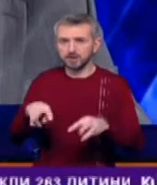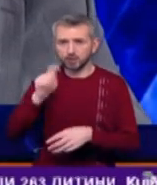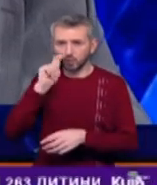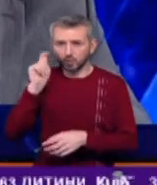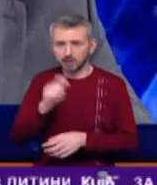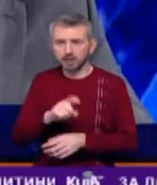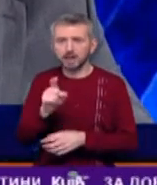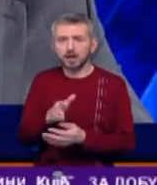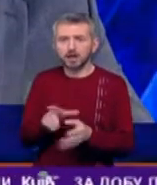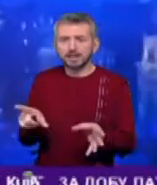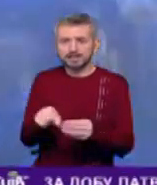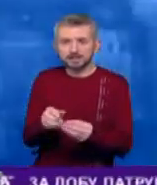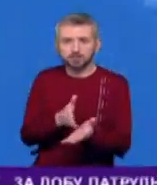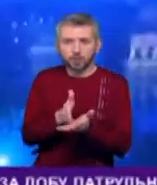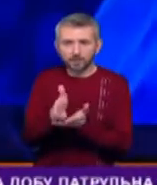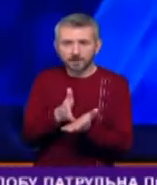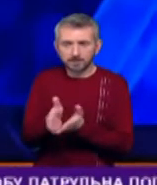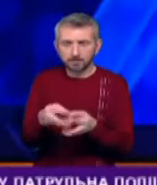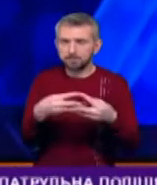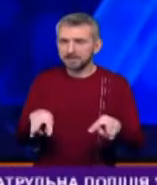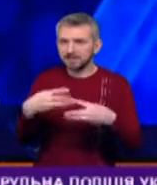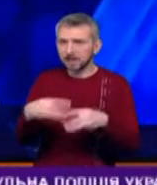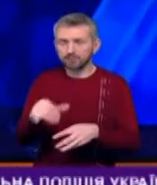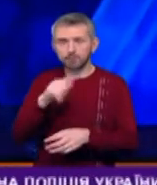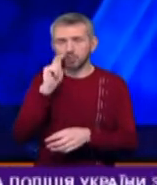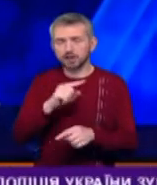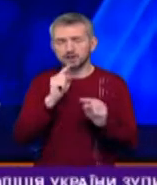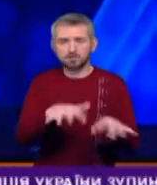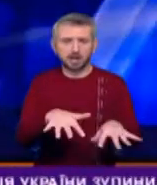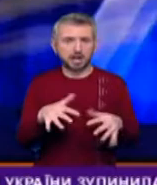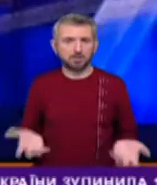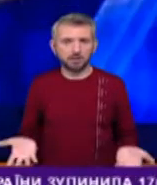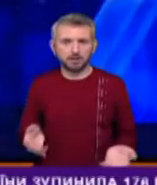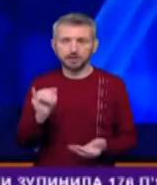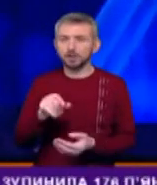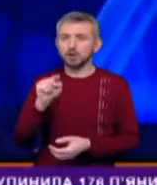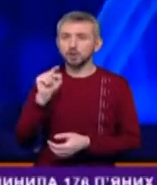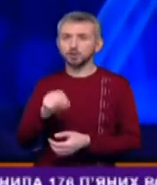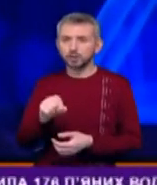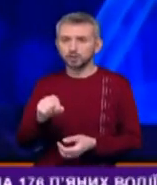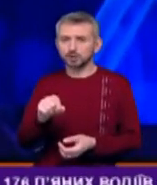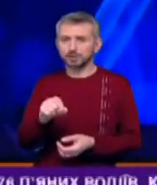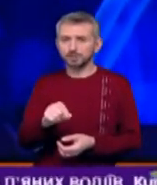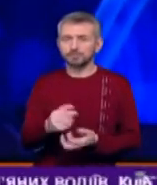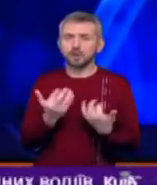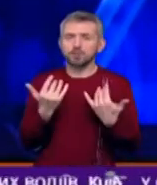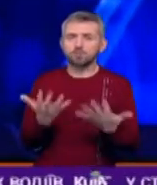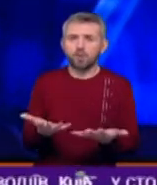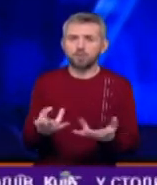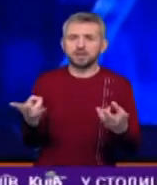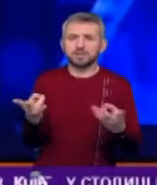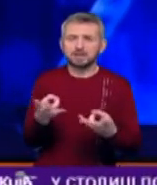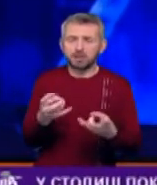з профільними міністерствами та відомствами, так, і український парламент. І тут попит і запит